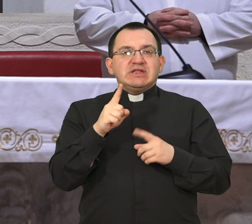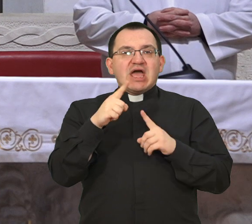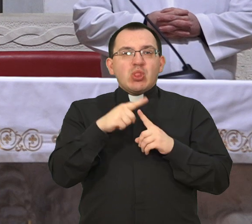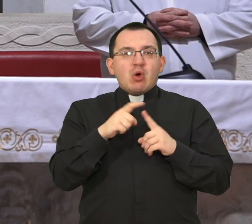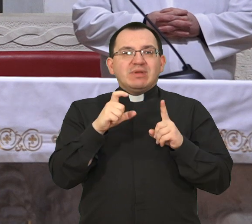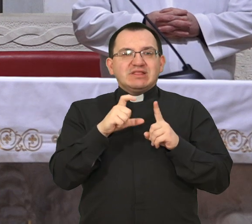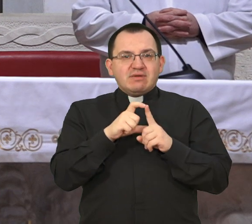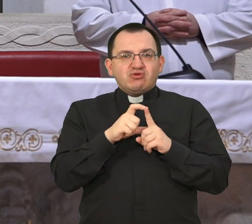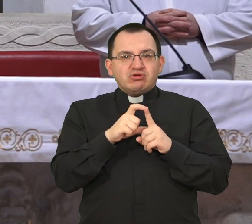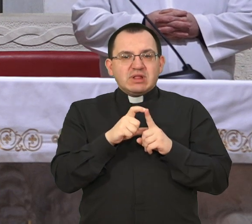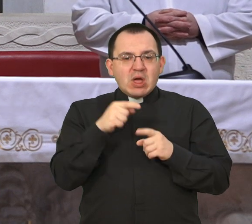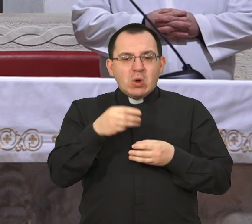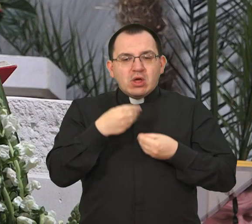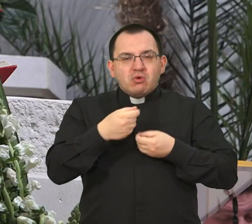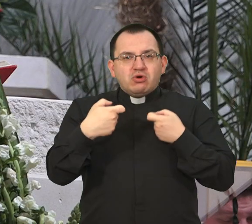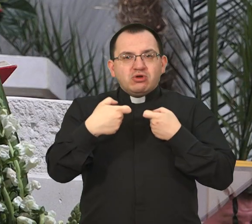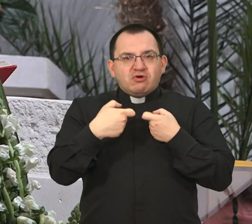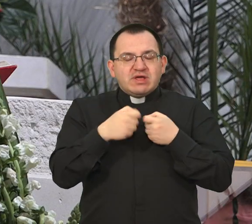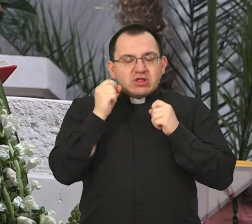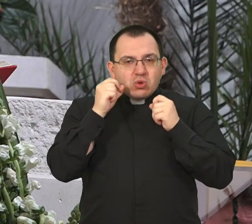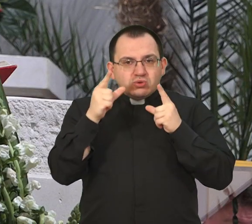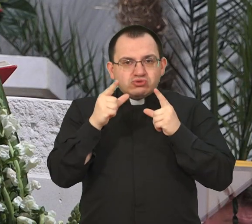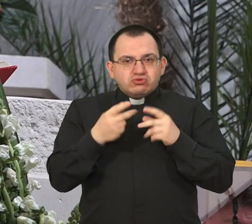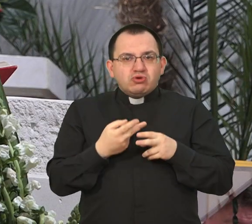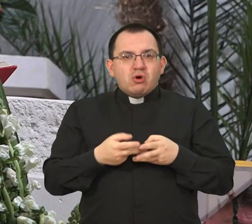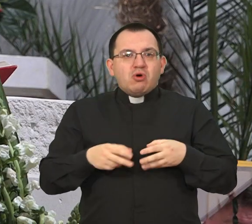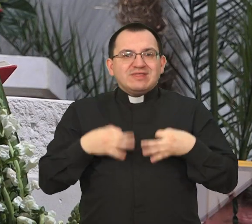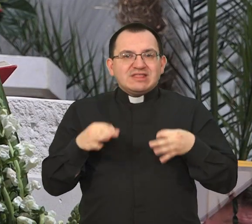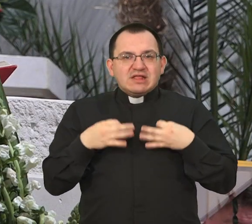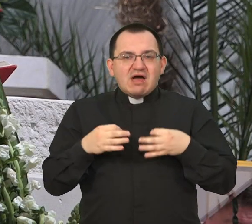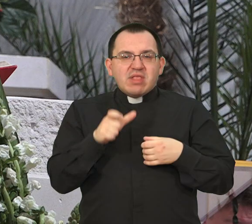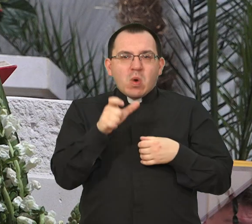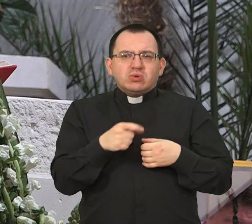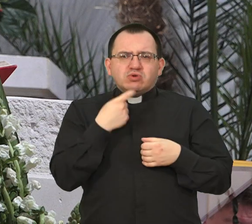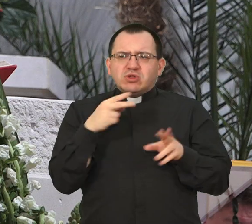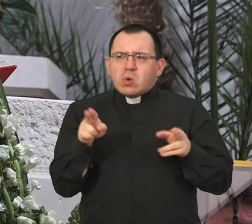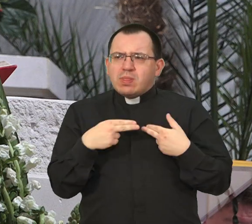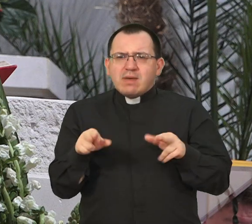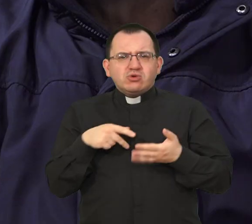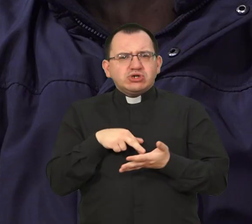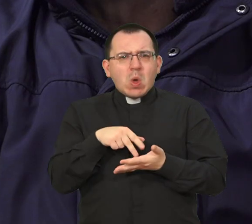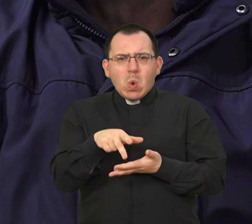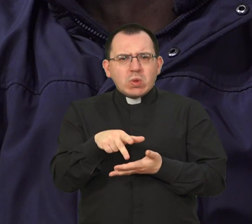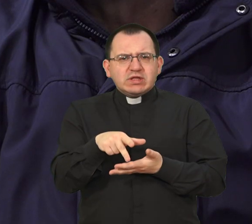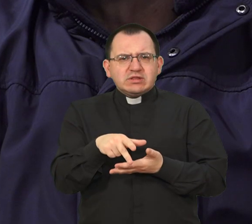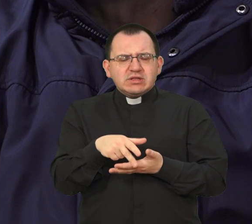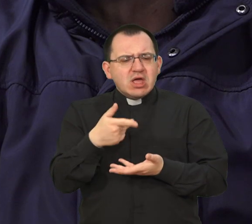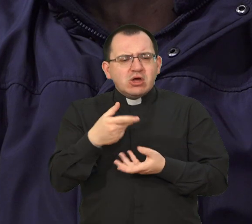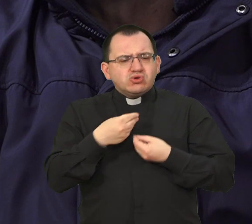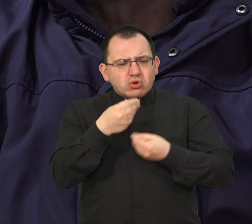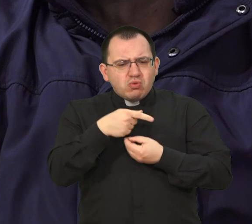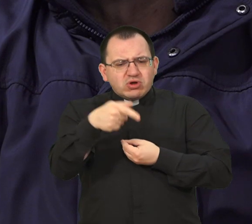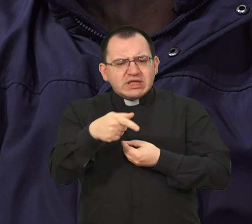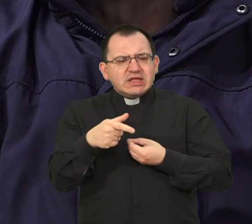i nesloge, govorio je velečasni Tomislav Dodlek. Što nam poručuje Isusovo čudo ozdravljenja uzetoga